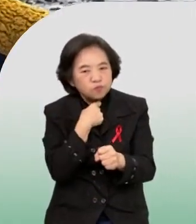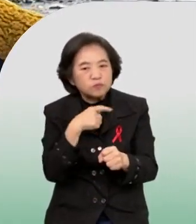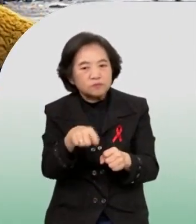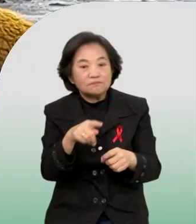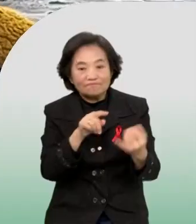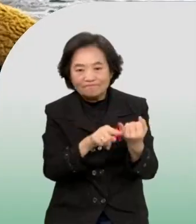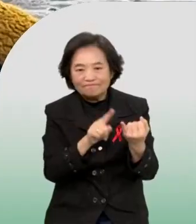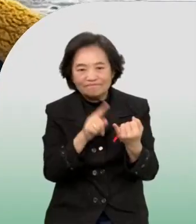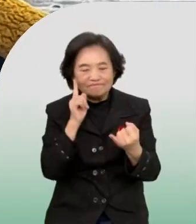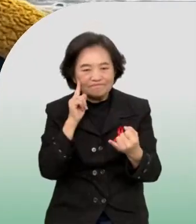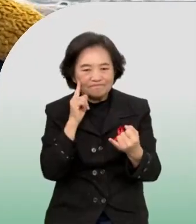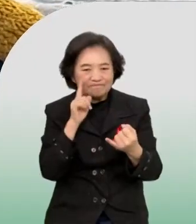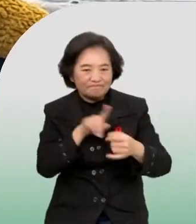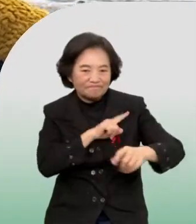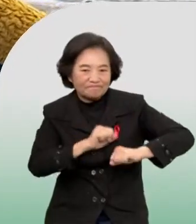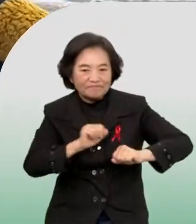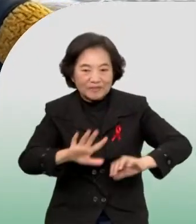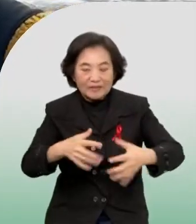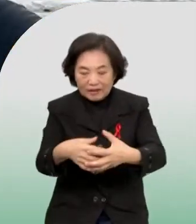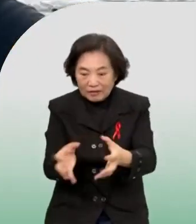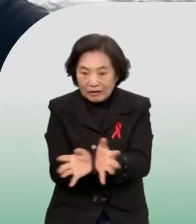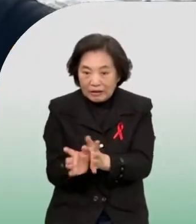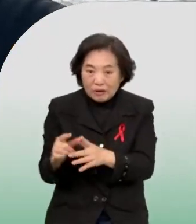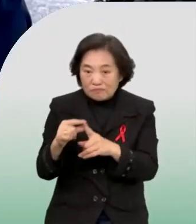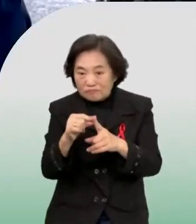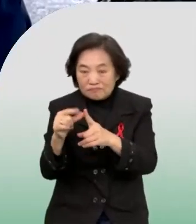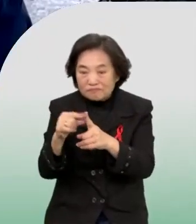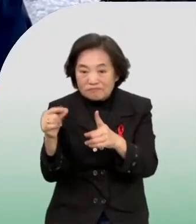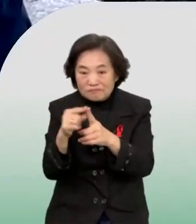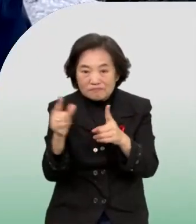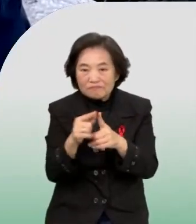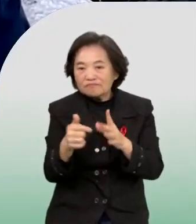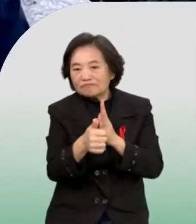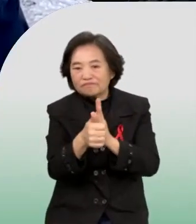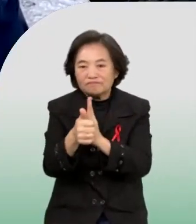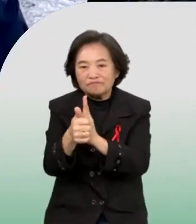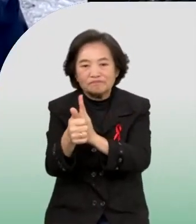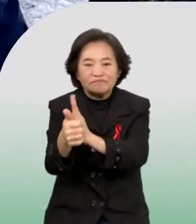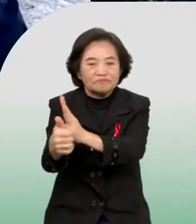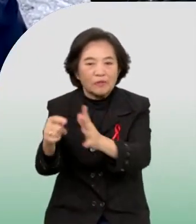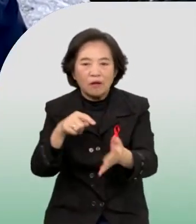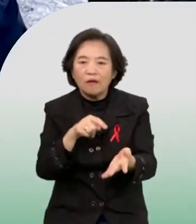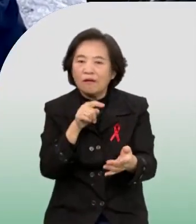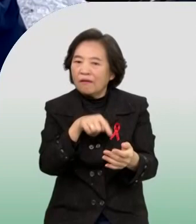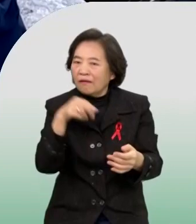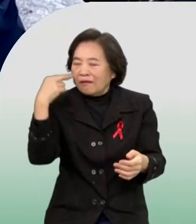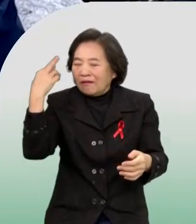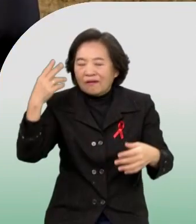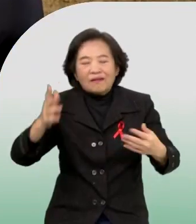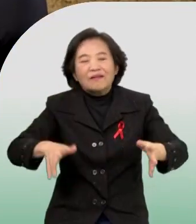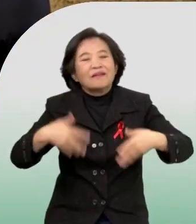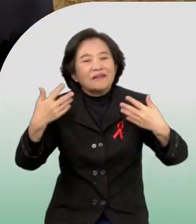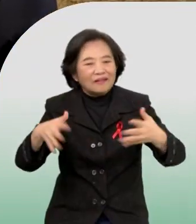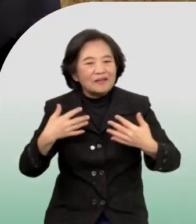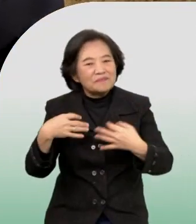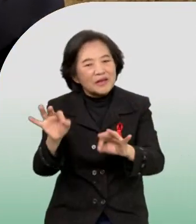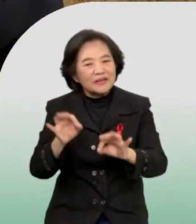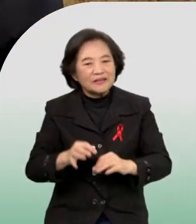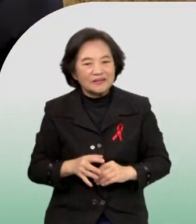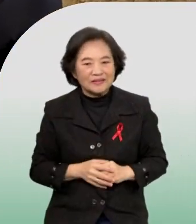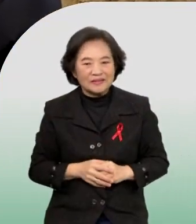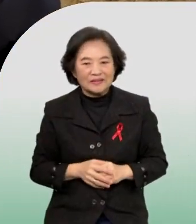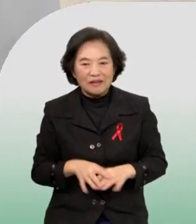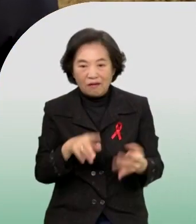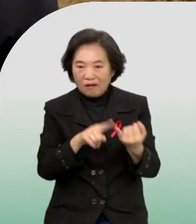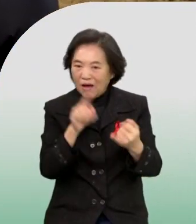挑戰。這下帶團對她來講，真是輕輕鬆鬆的事情呢。 She was amazing. She